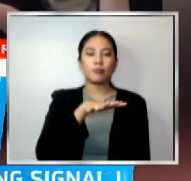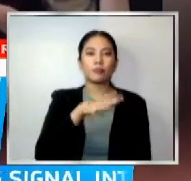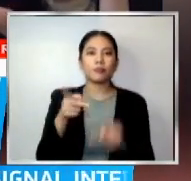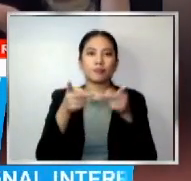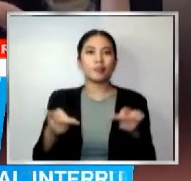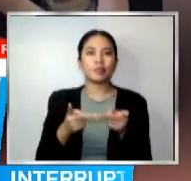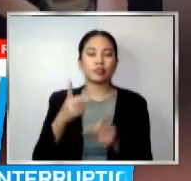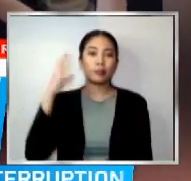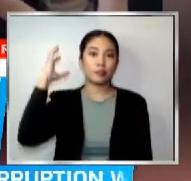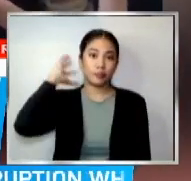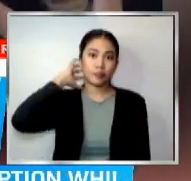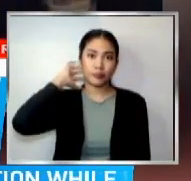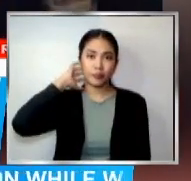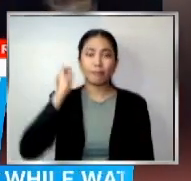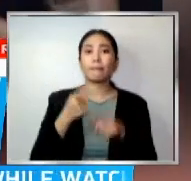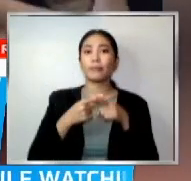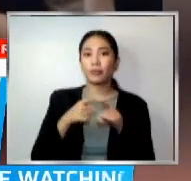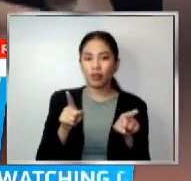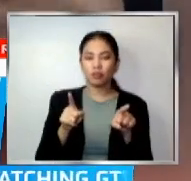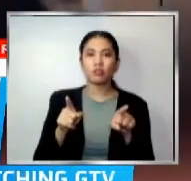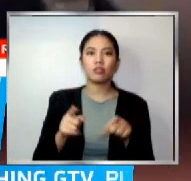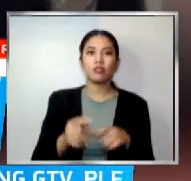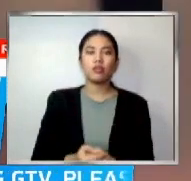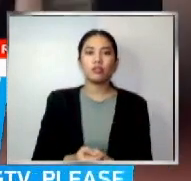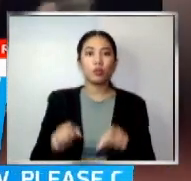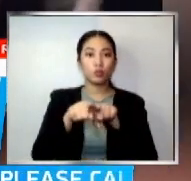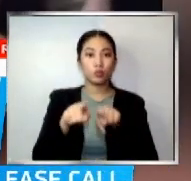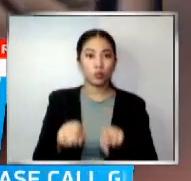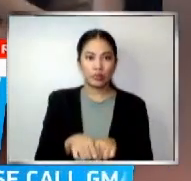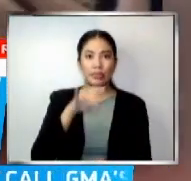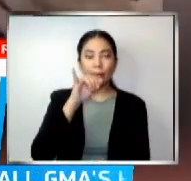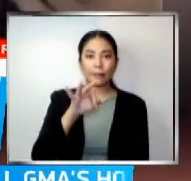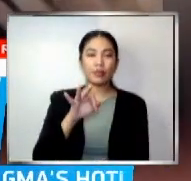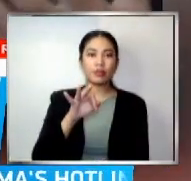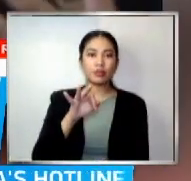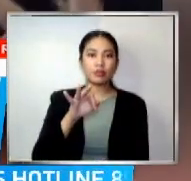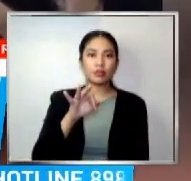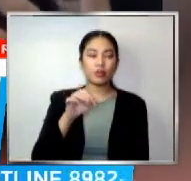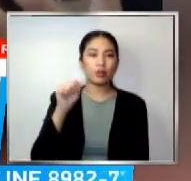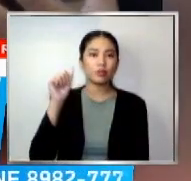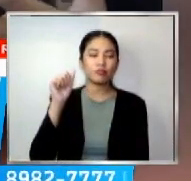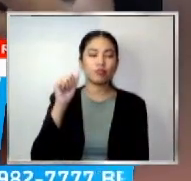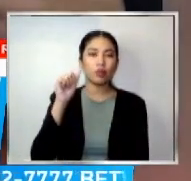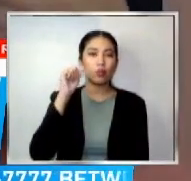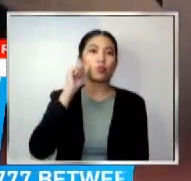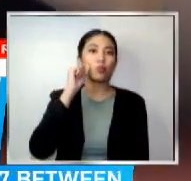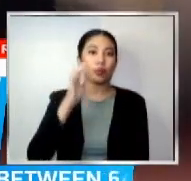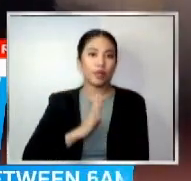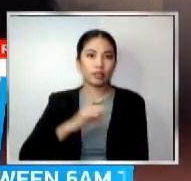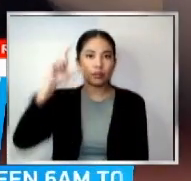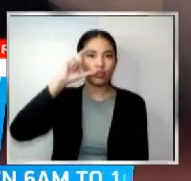kung yung mga Muslim women po kasi is nakabelo po sila. And then minsan nga